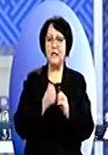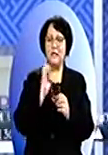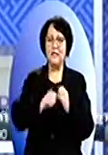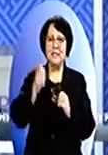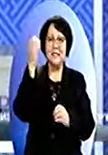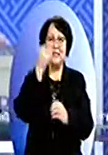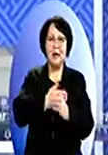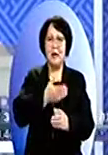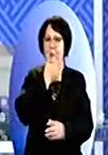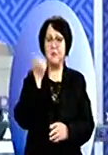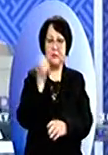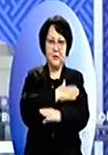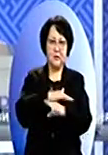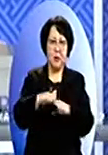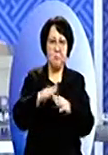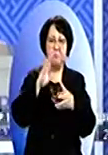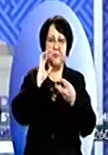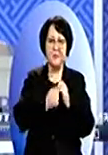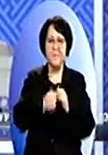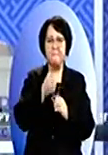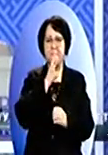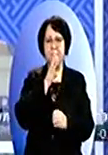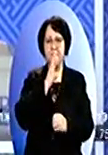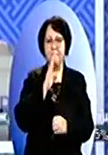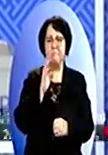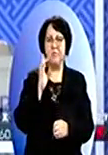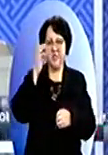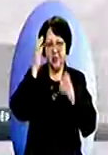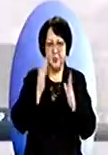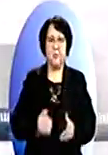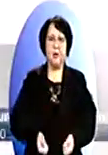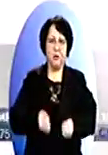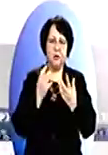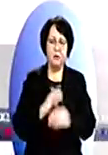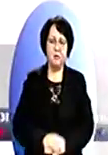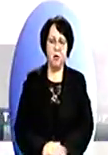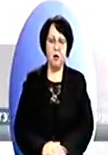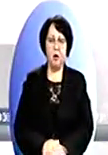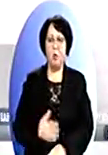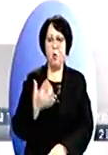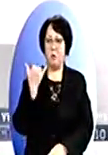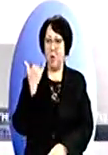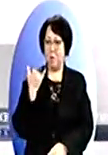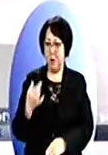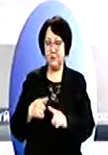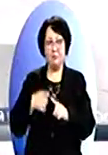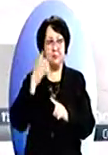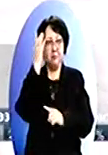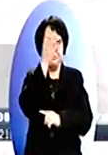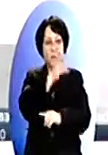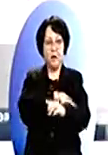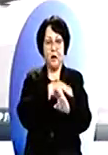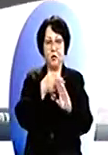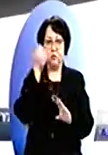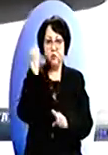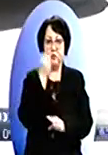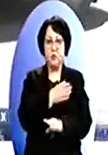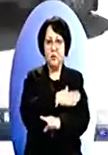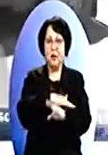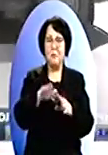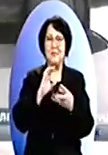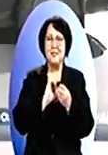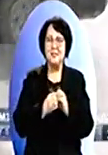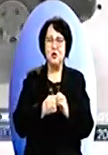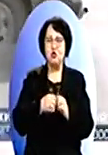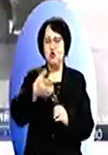саадгүй замыг барьж байгуулах ийм шийдвэрийг гаргалаа. Улаанбаатар дархан чиглэлийн замыг шинчлэх ажлыг төр хувийн хөвчлийн